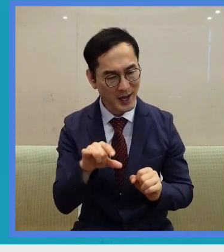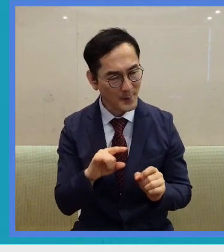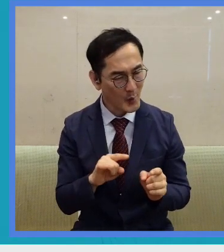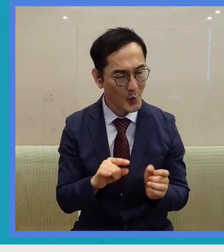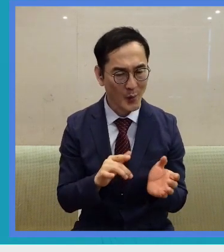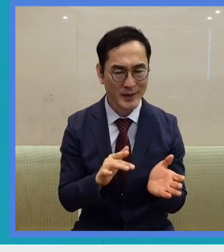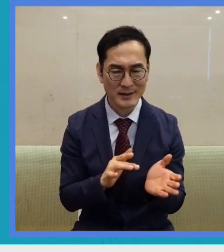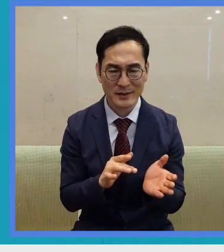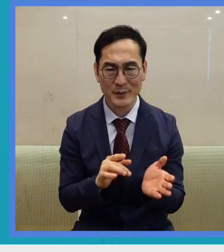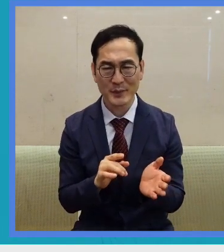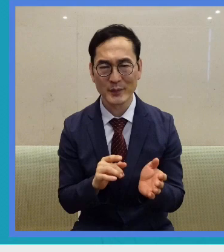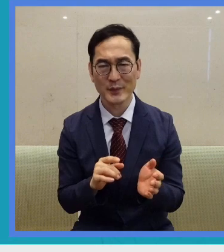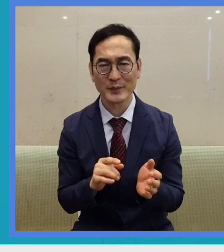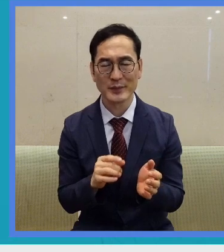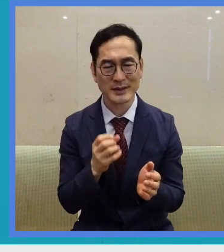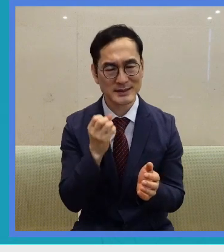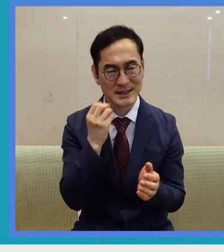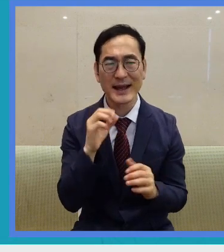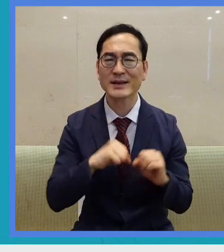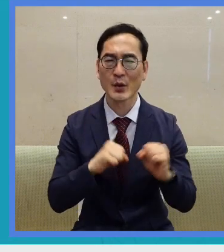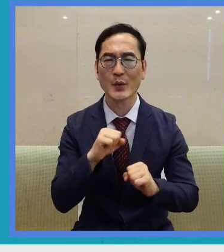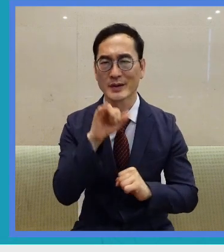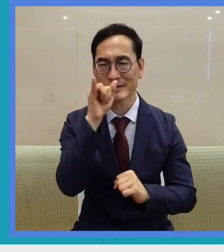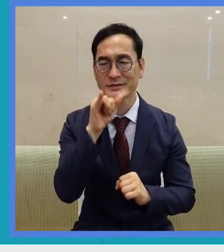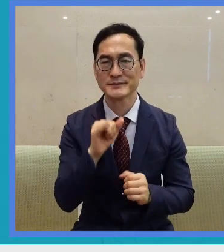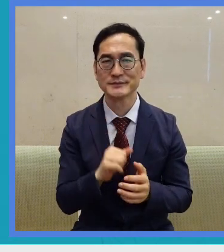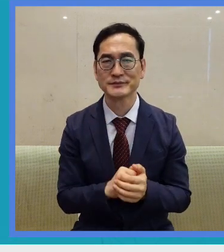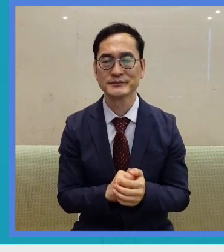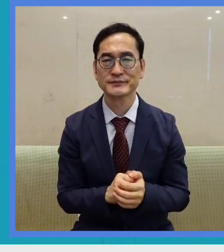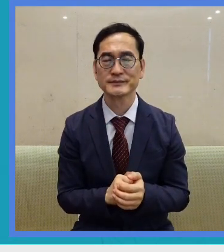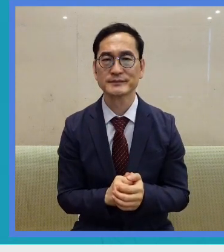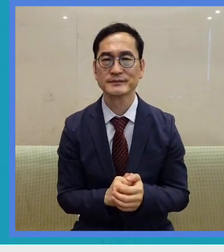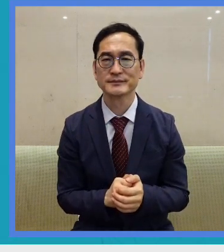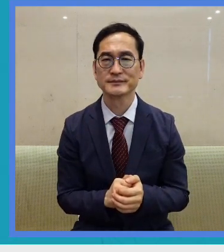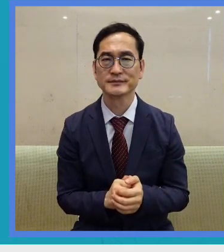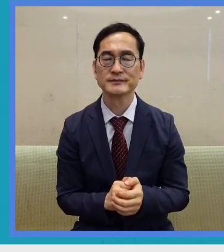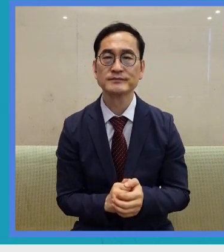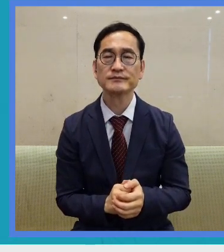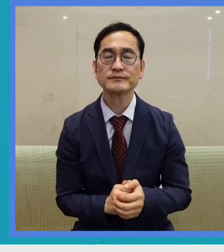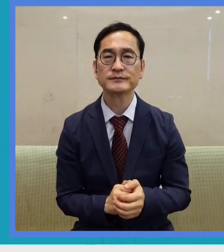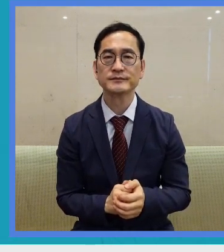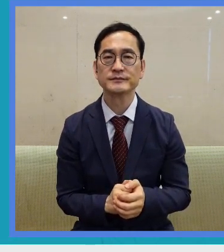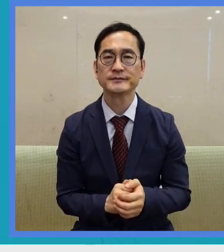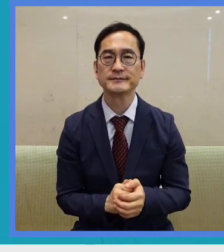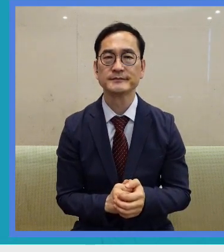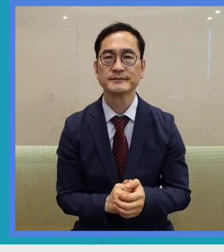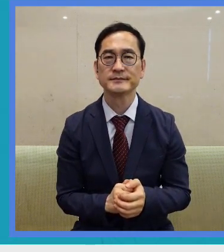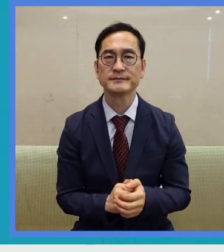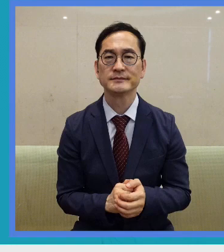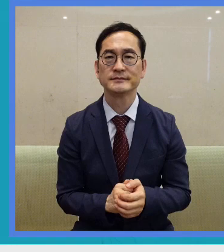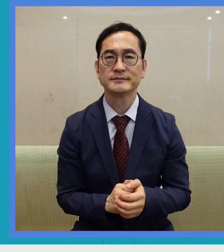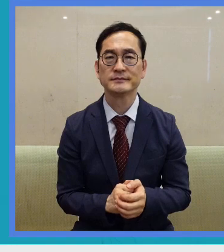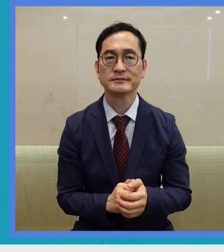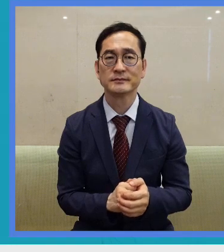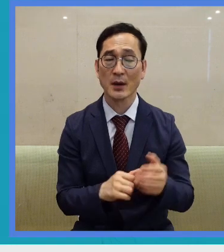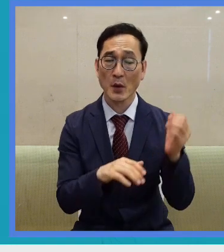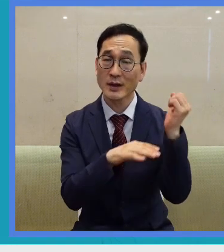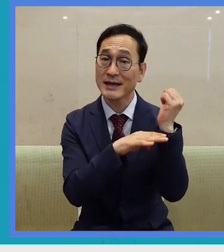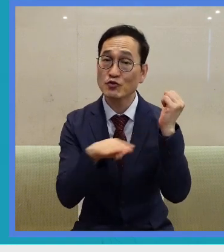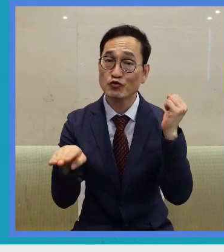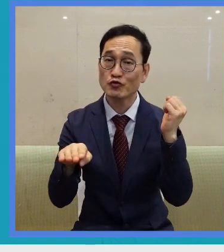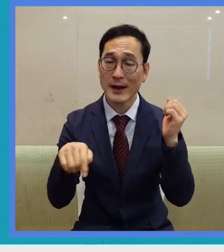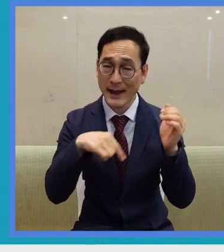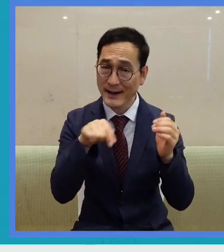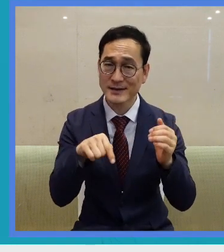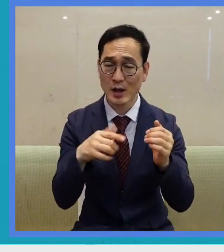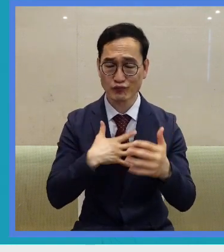이야기를 합니다. 즉 일정 수준 정도의 불안을 함을 아이들이 가지고 있으면 이것은 손 씻기, 마스크 쓰기, 이제 거리두기